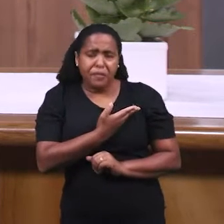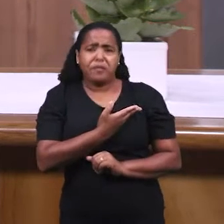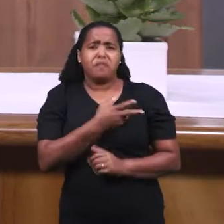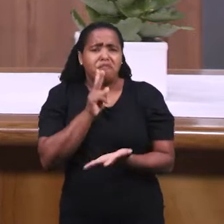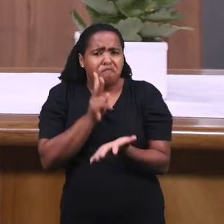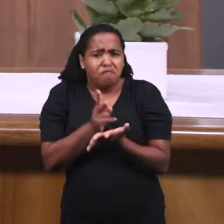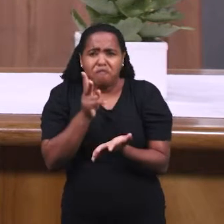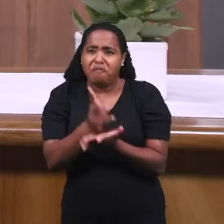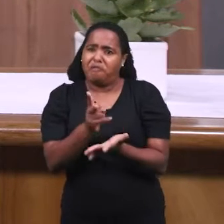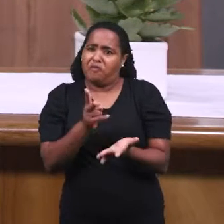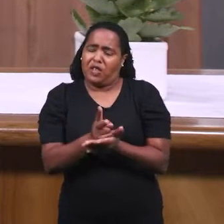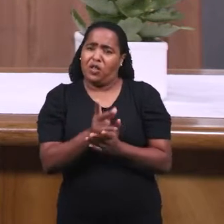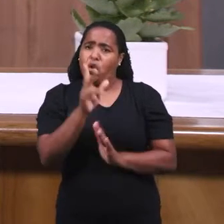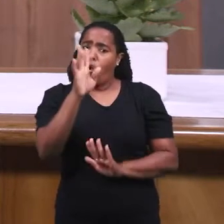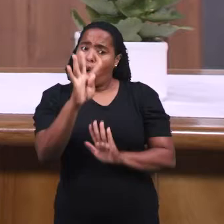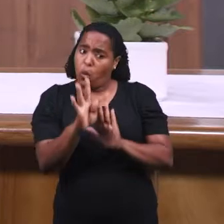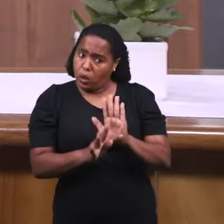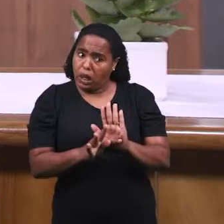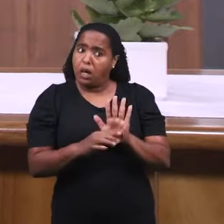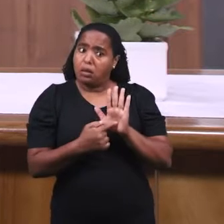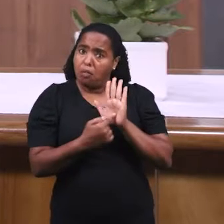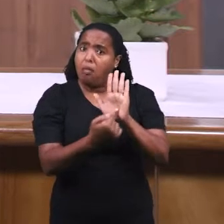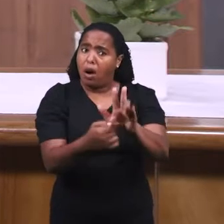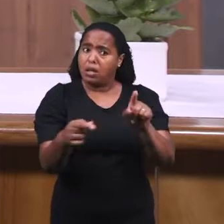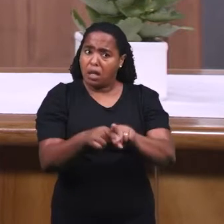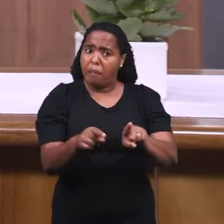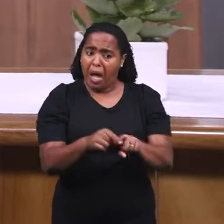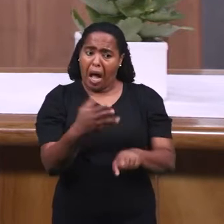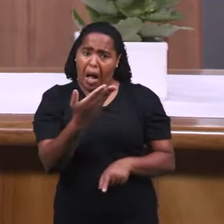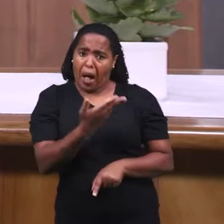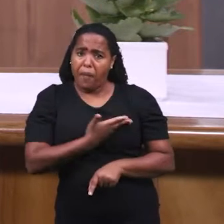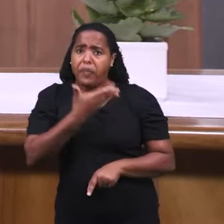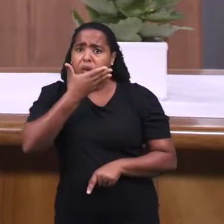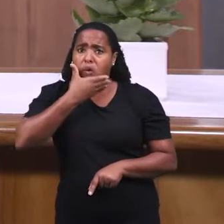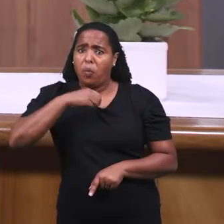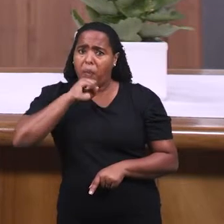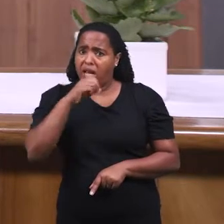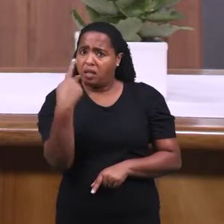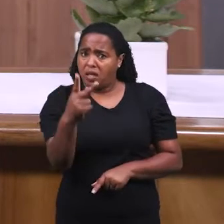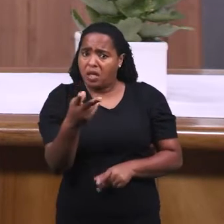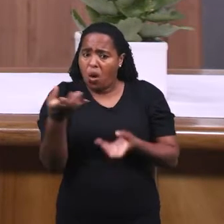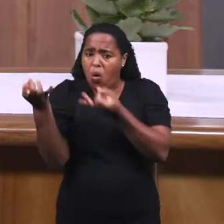хранить. Он говорит, не покидай друга отца твоего.